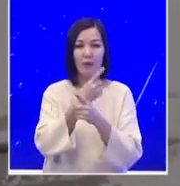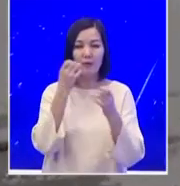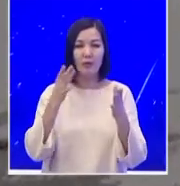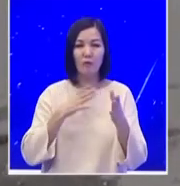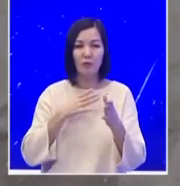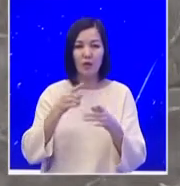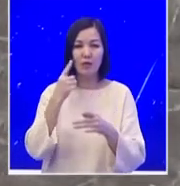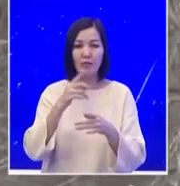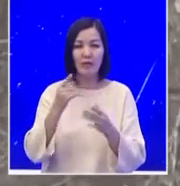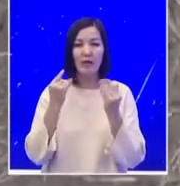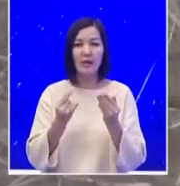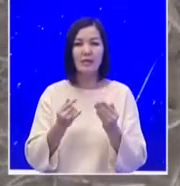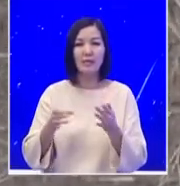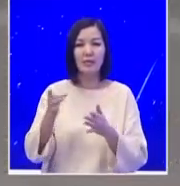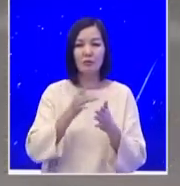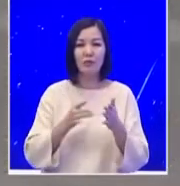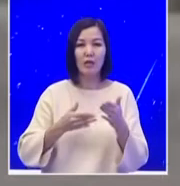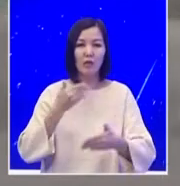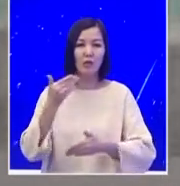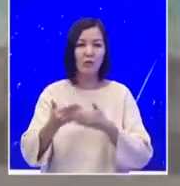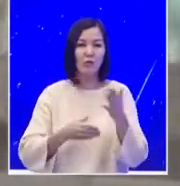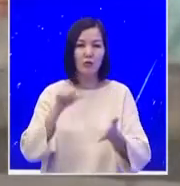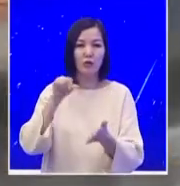отыр. Олардың айтуынша, қазір